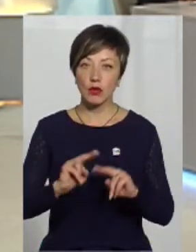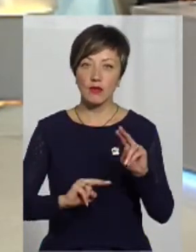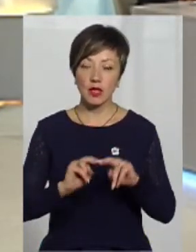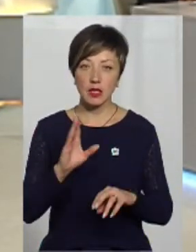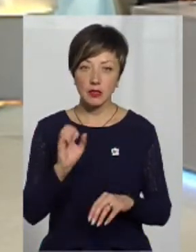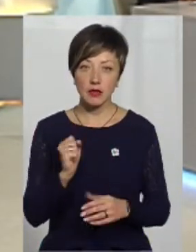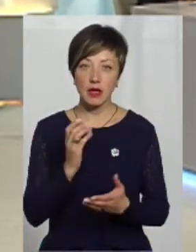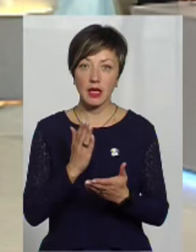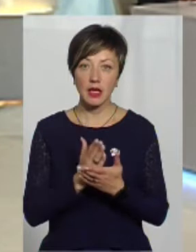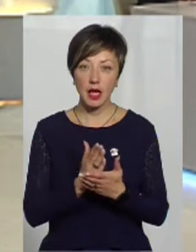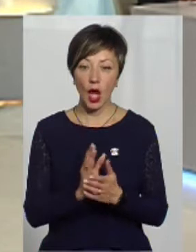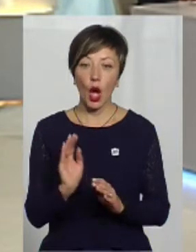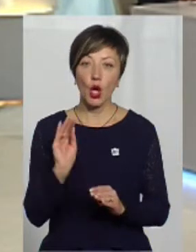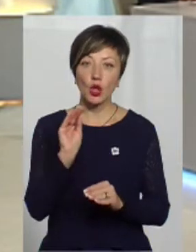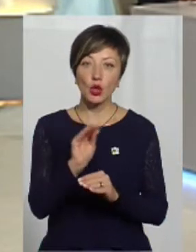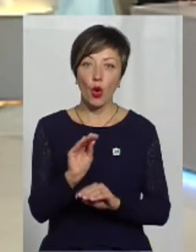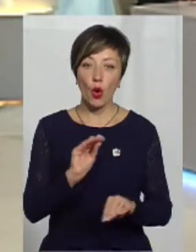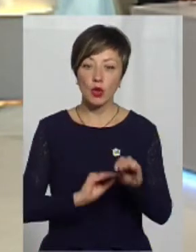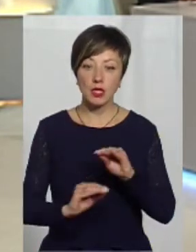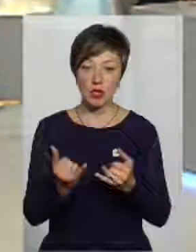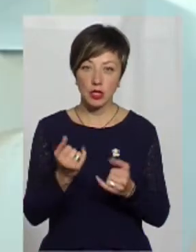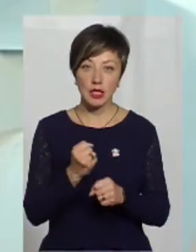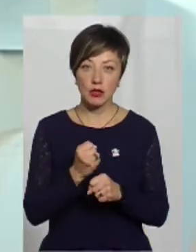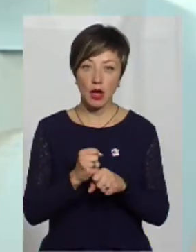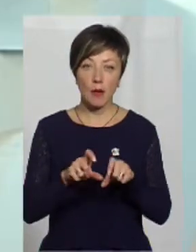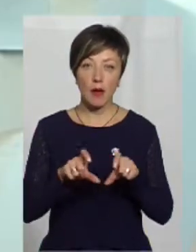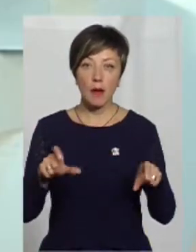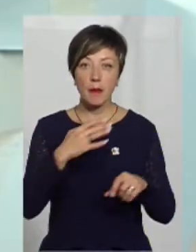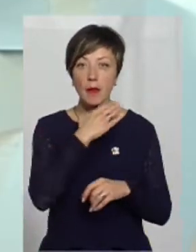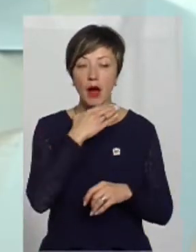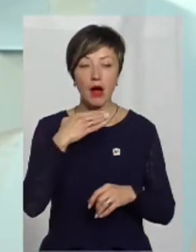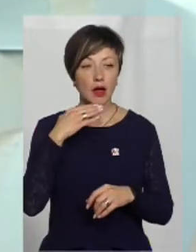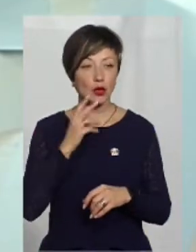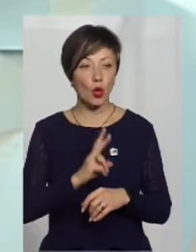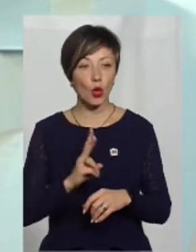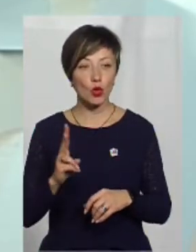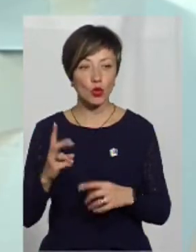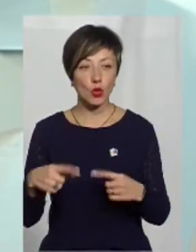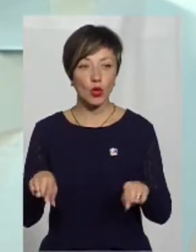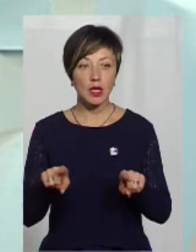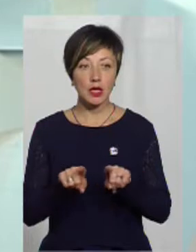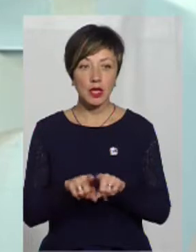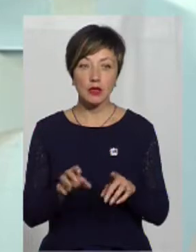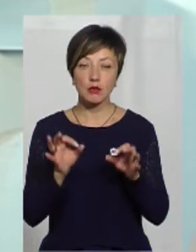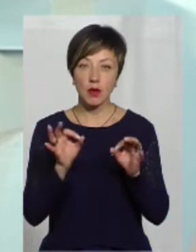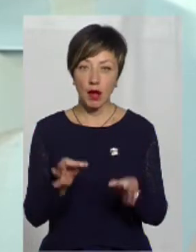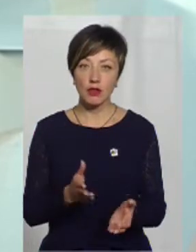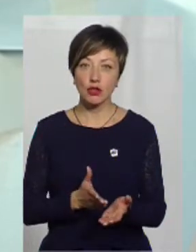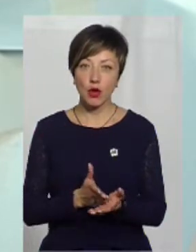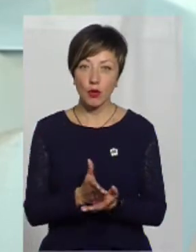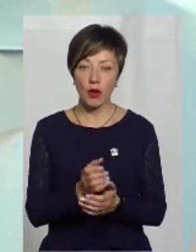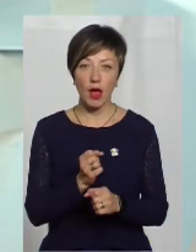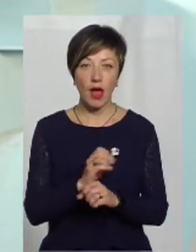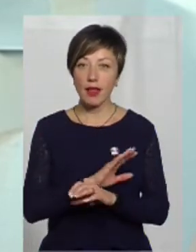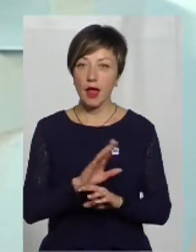нас ще ж є дооснащення діючих амбулаторій. Тому багато хто теж правильним шляхом іде.